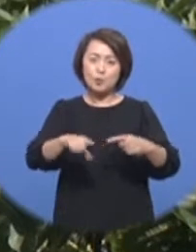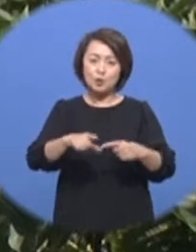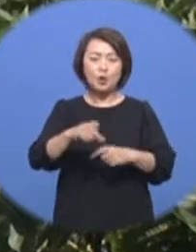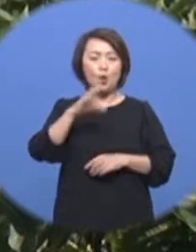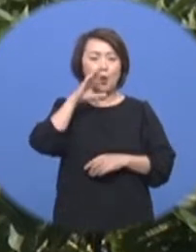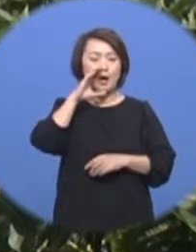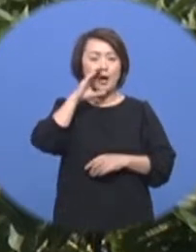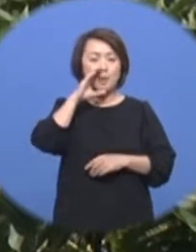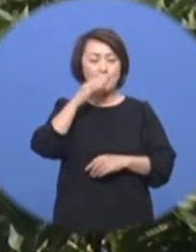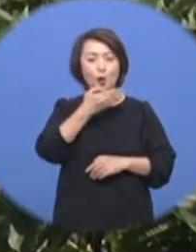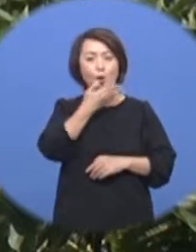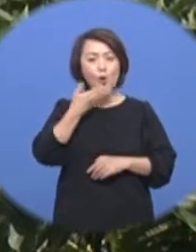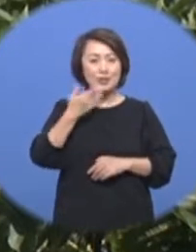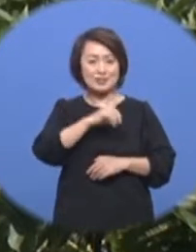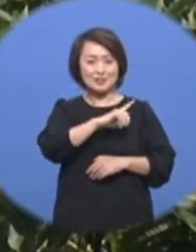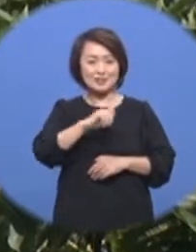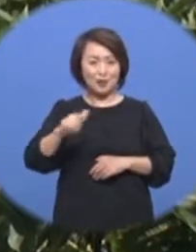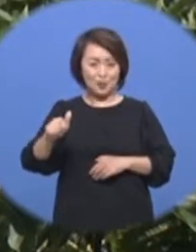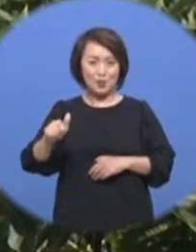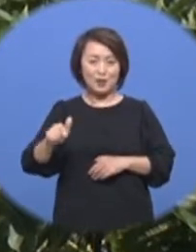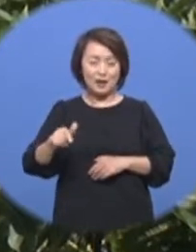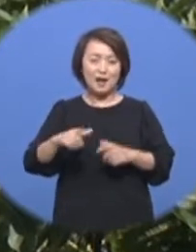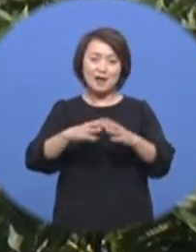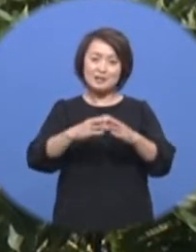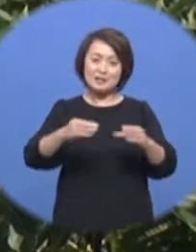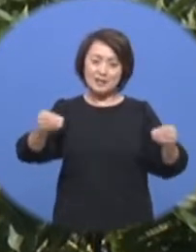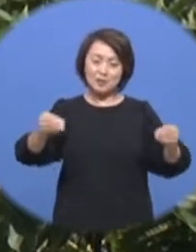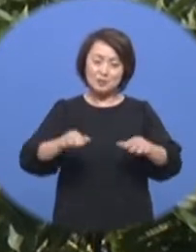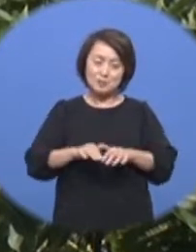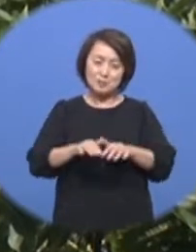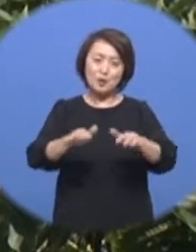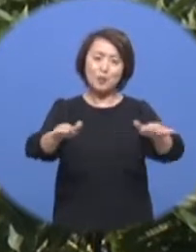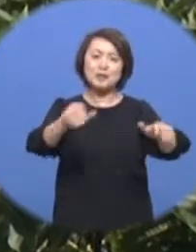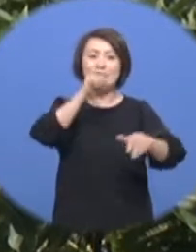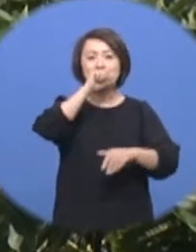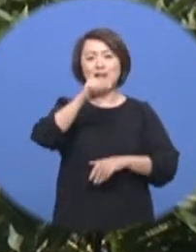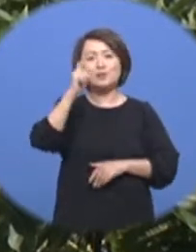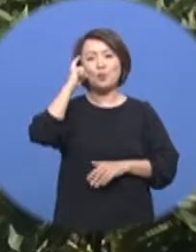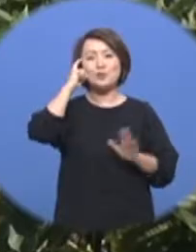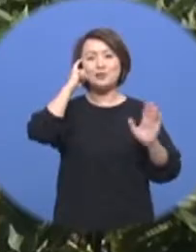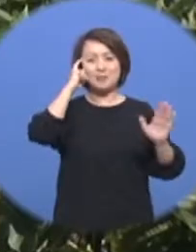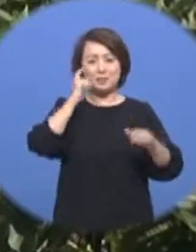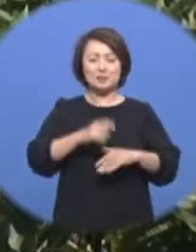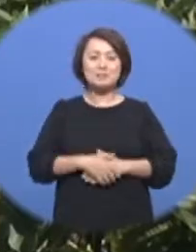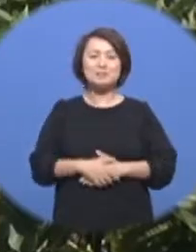の美味しいものが全国に広まるといいなと思っています。